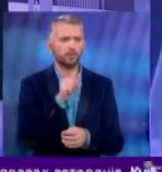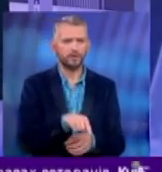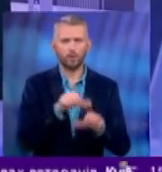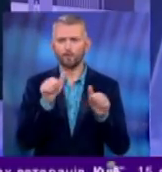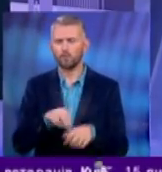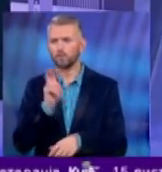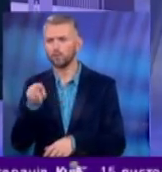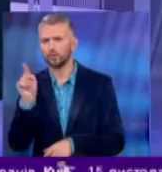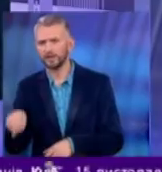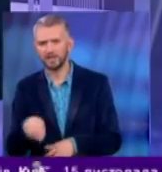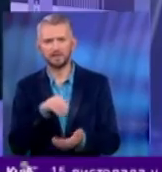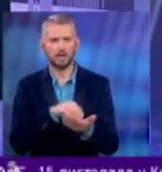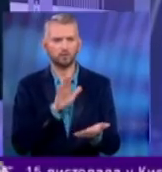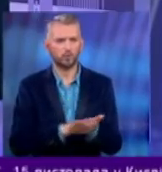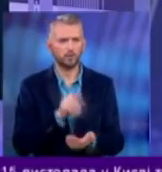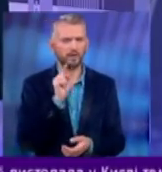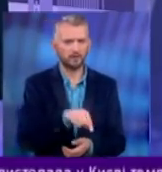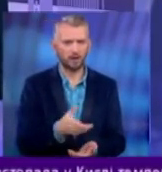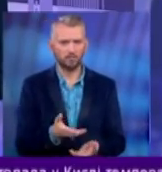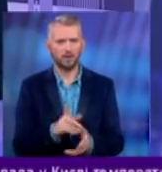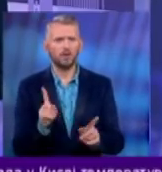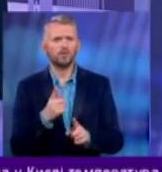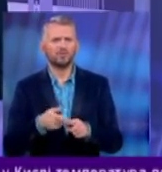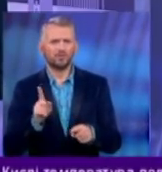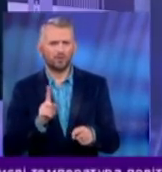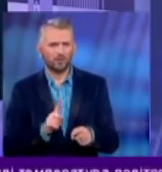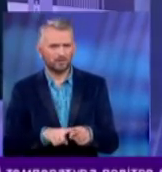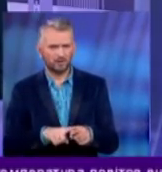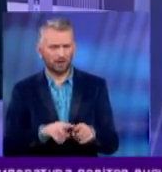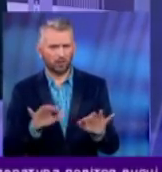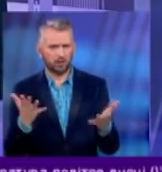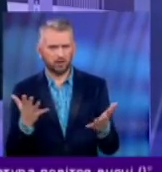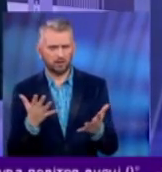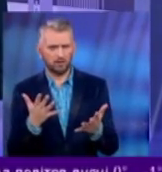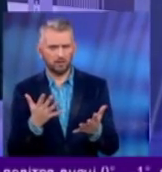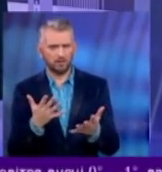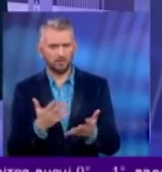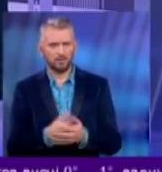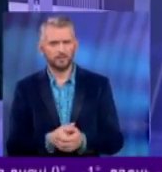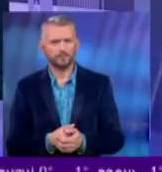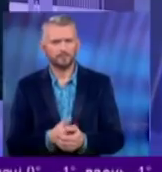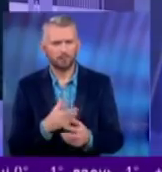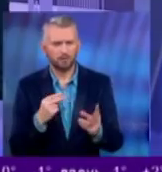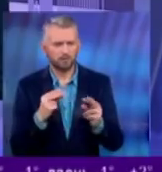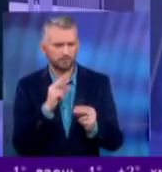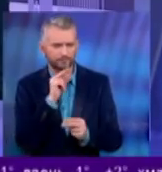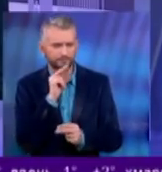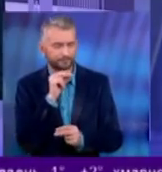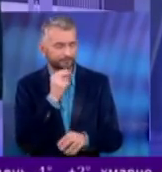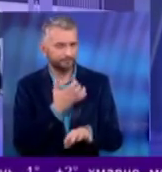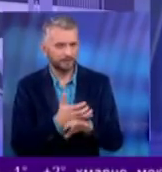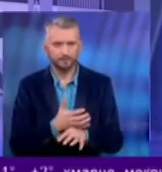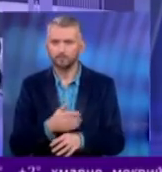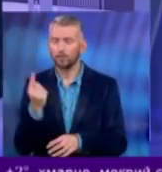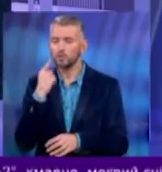туди, зареєструйтесь там. Що це тут існує таке? Це шизофренія якась? Почули ваше питання.